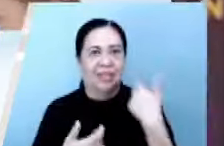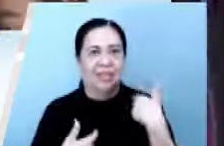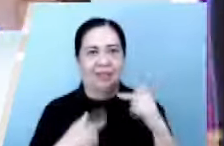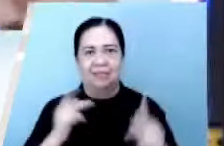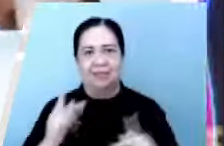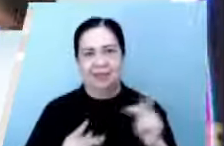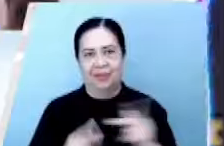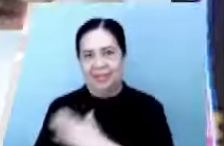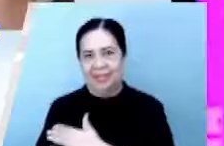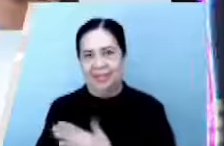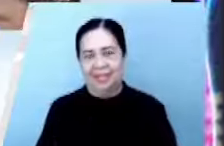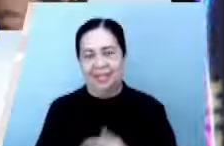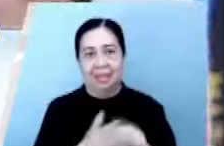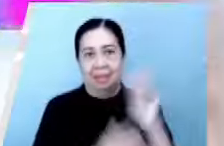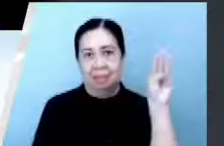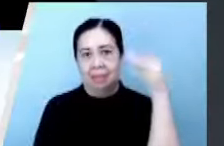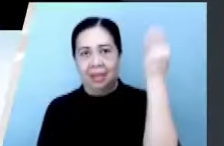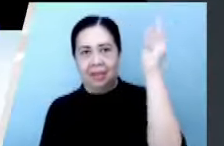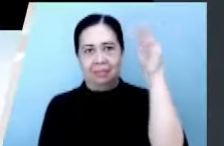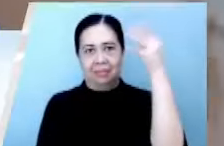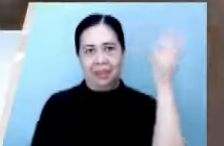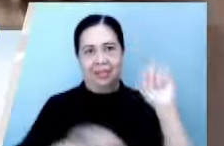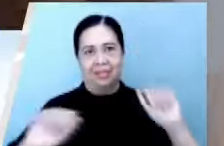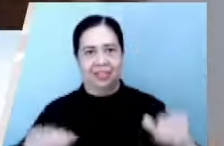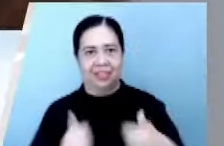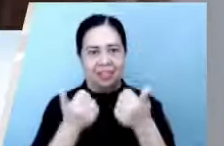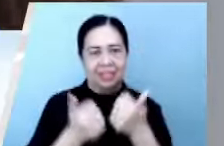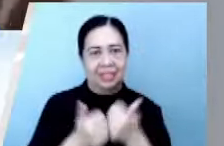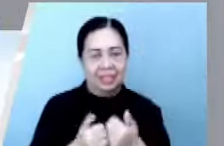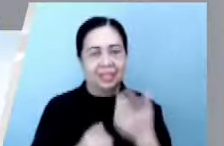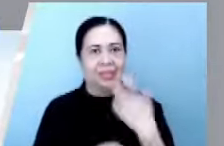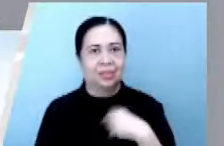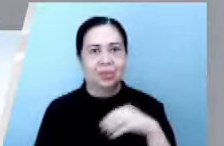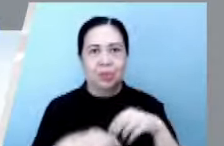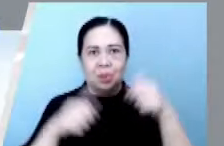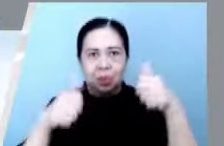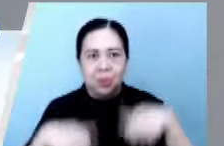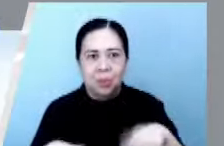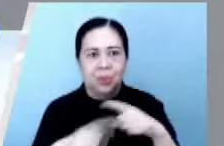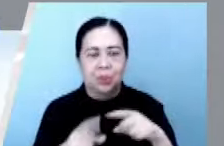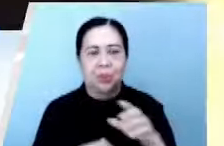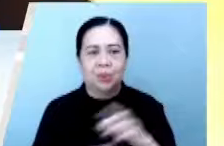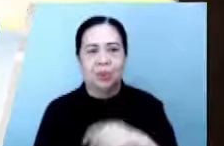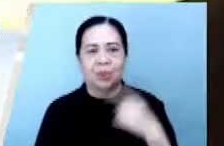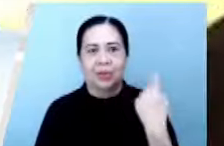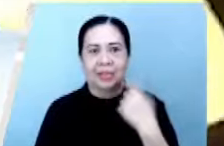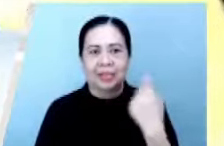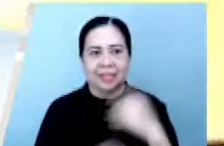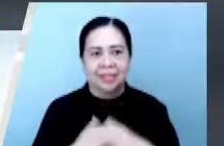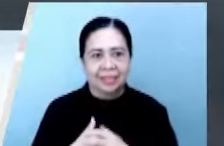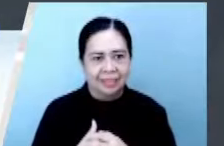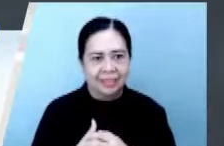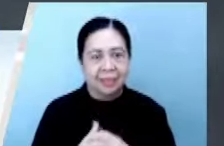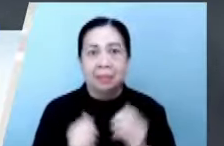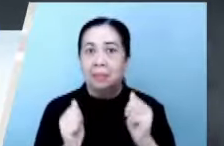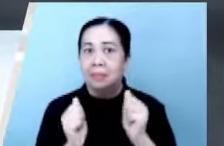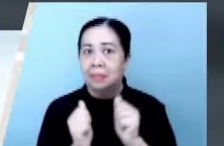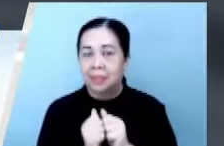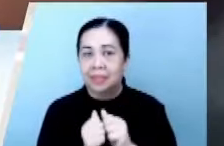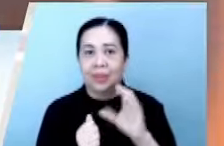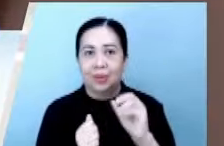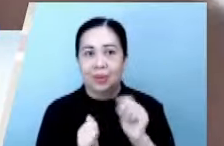Marimar Transformation Challenge, nabukod sa content creator na si Zainab Haraki. Pati ang co-star ni Marian sa